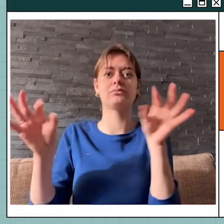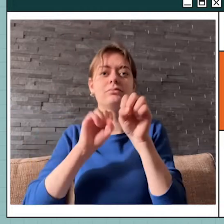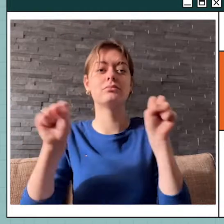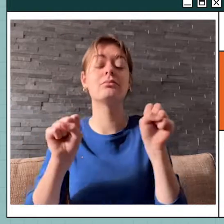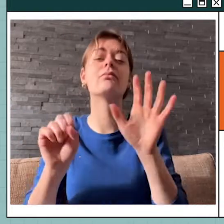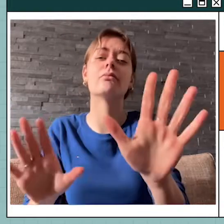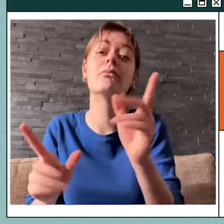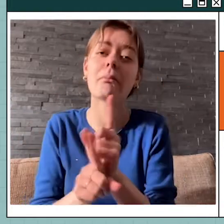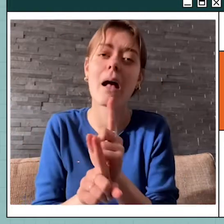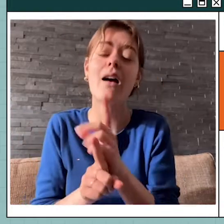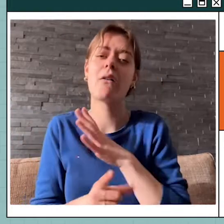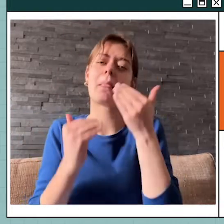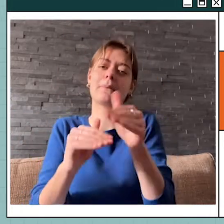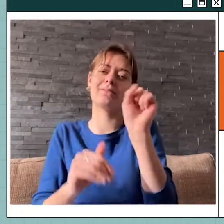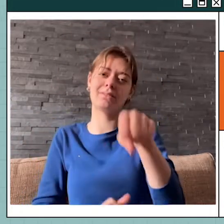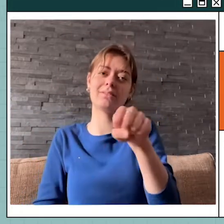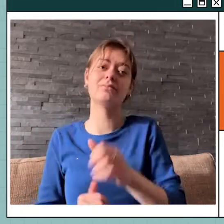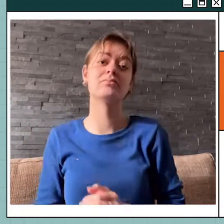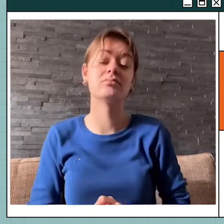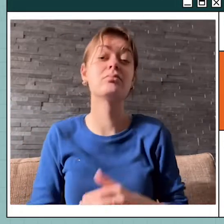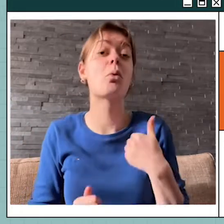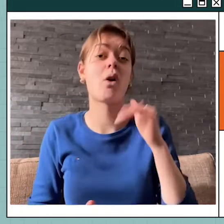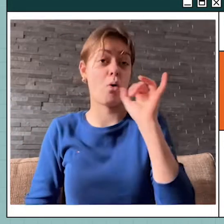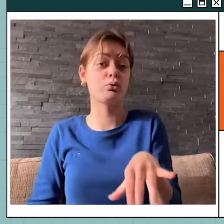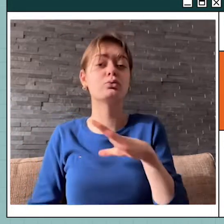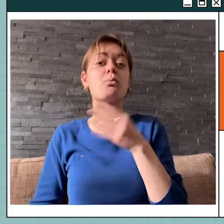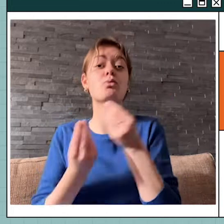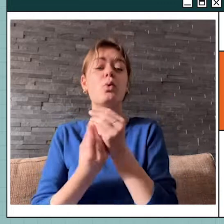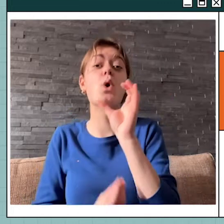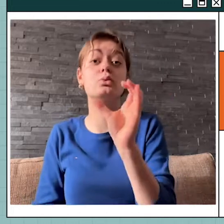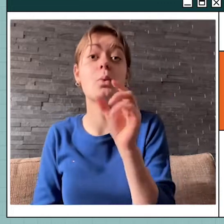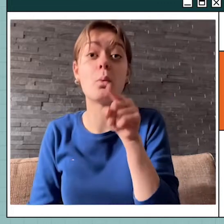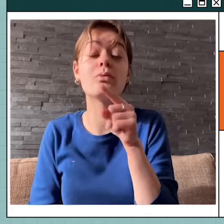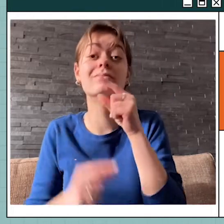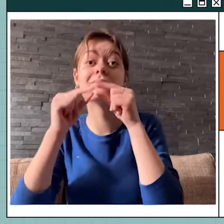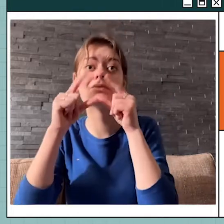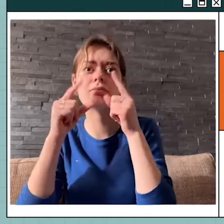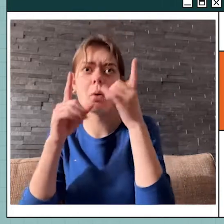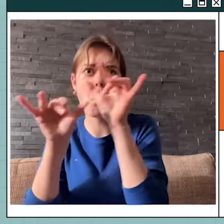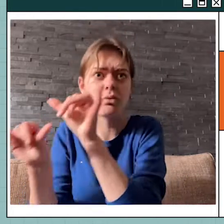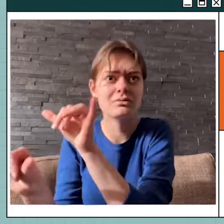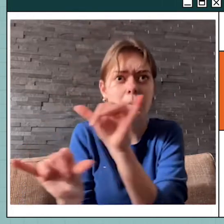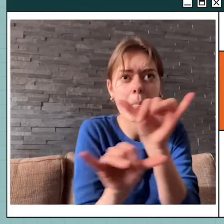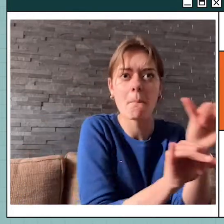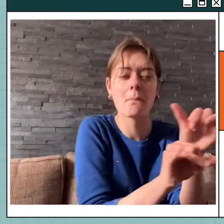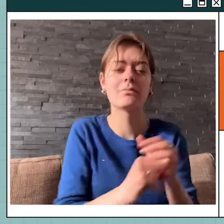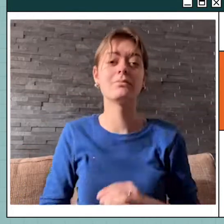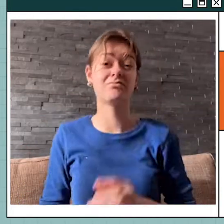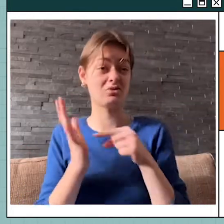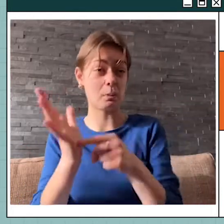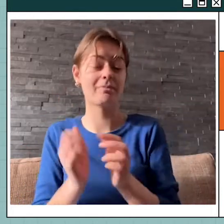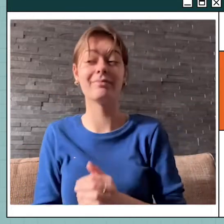une phrase. Bien sûr, la lecture labiale a ses limites, puisque plusieurs consonnes se ressemblent sur la configuration des lèvres.